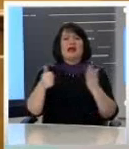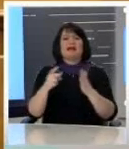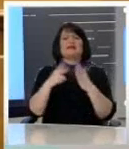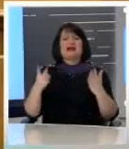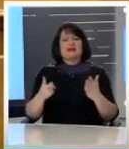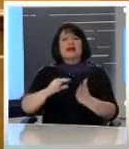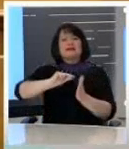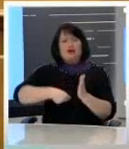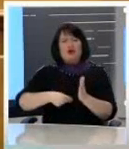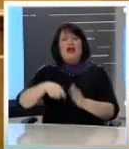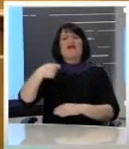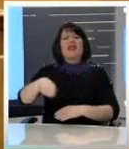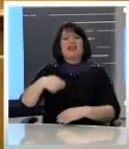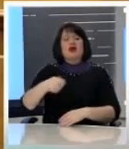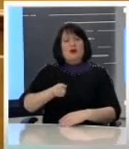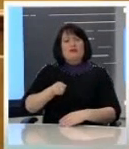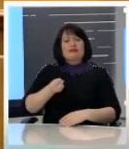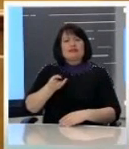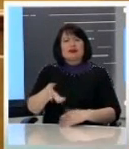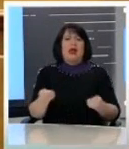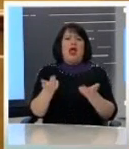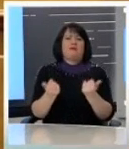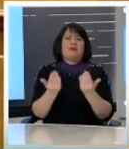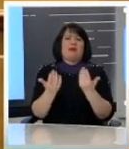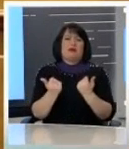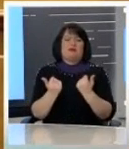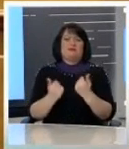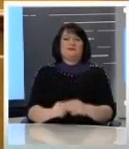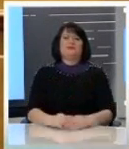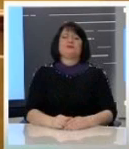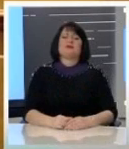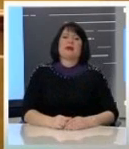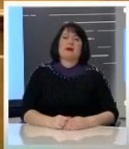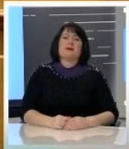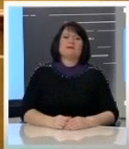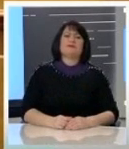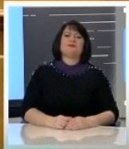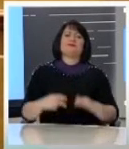δικηγόρων, συμβολιογράφων, δεν έχουν γίνει πληστηριασμοί. Οι τράπεζες,